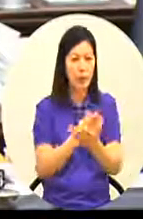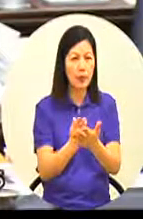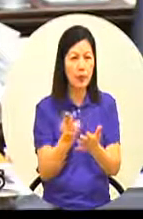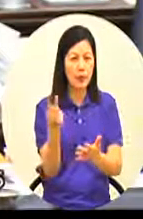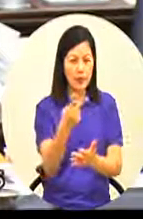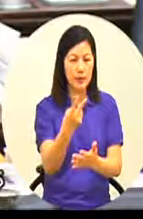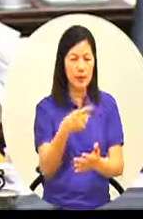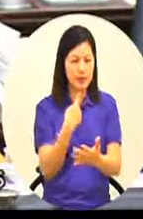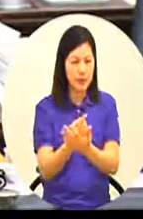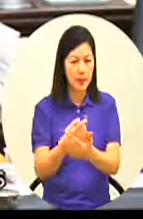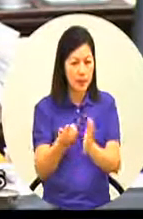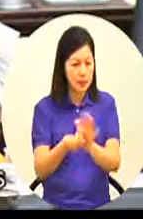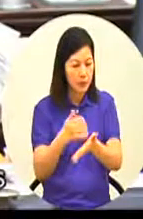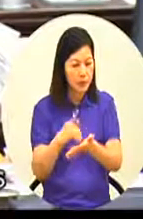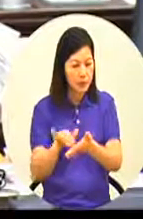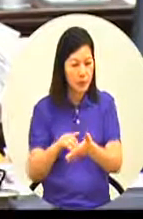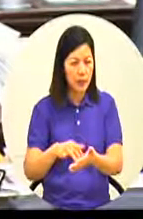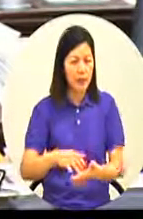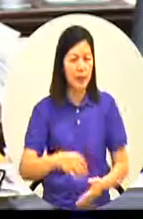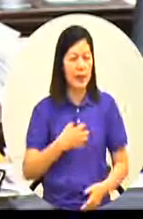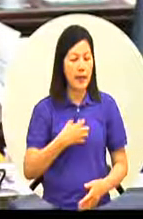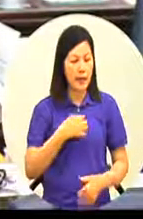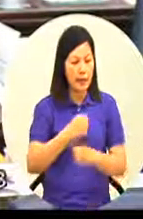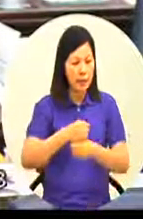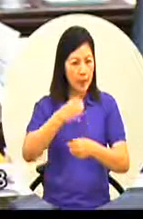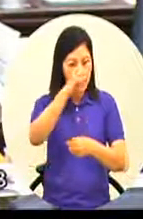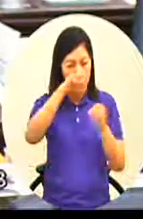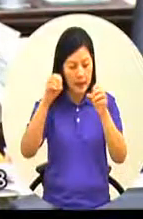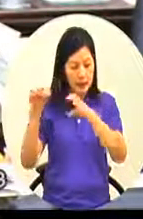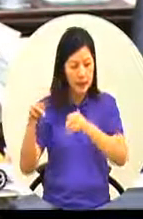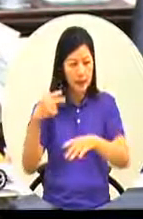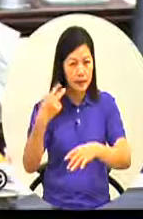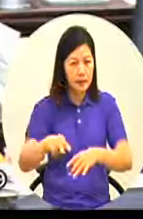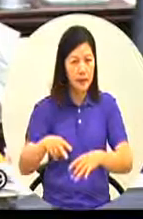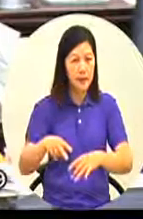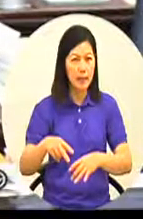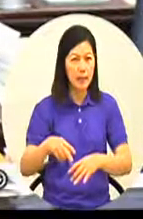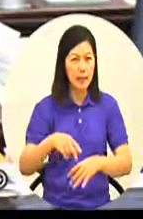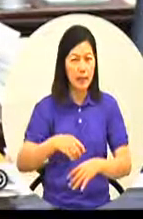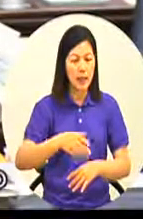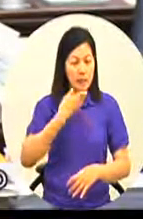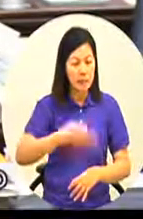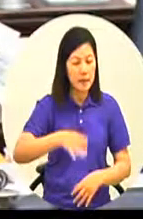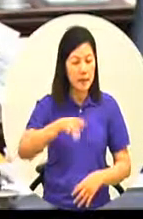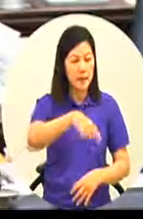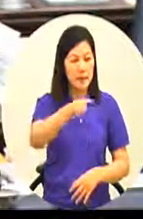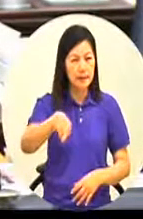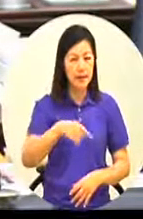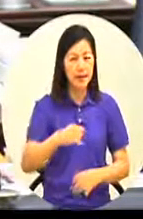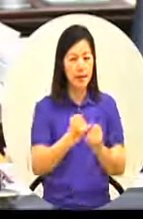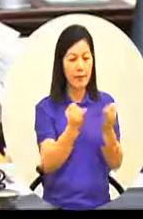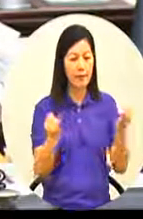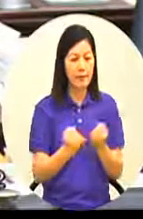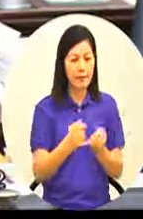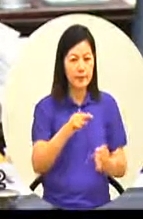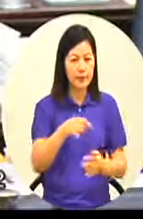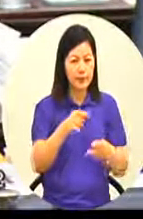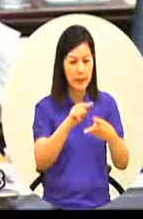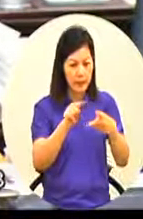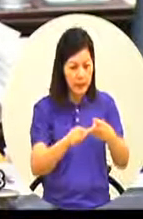参与式预算，分别是哈马逊的这边跟所谓的老年人跟那个妇女的这两个议题来